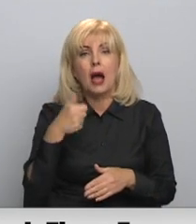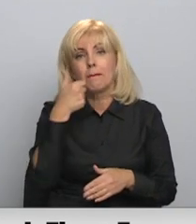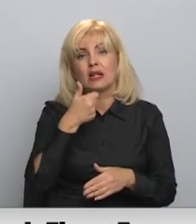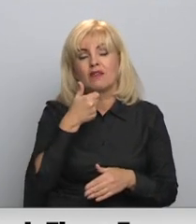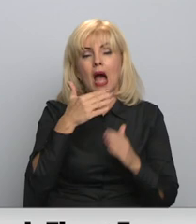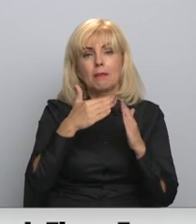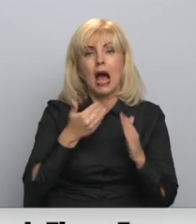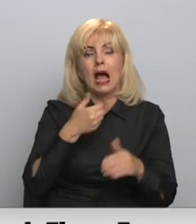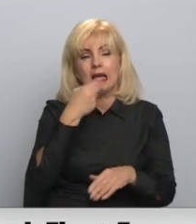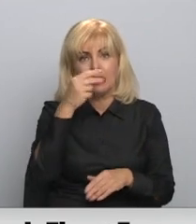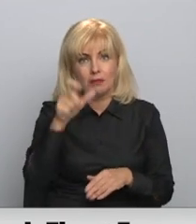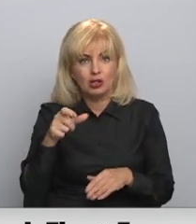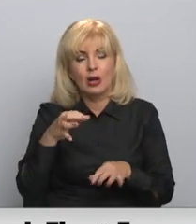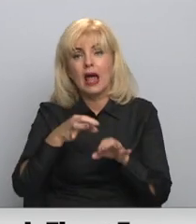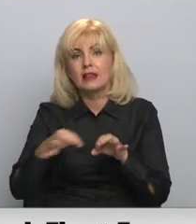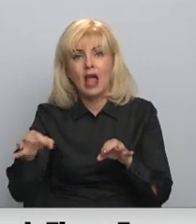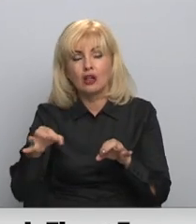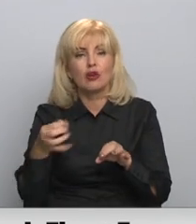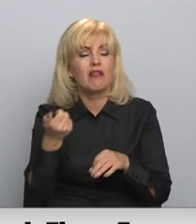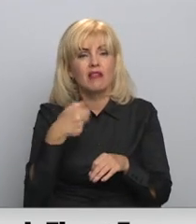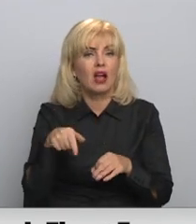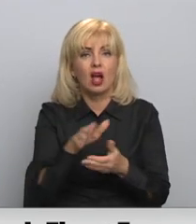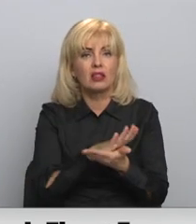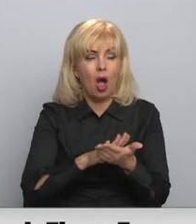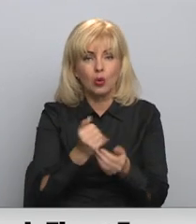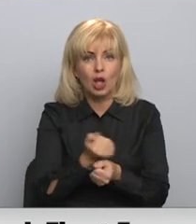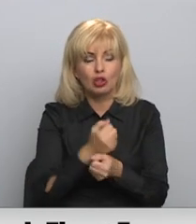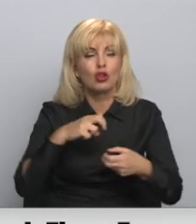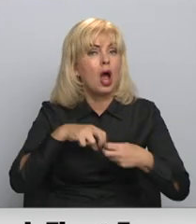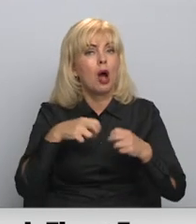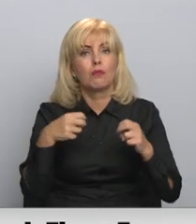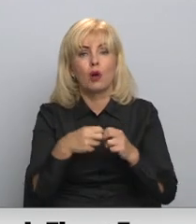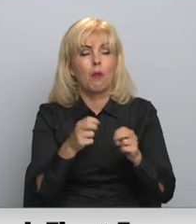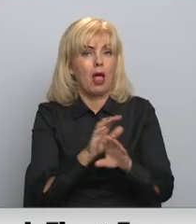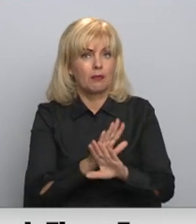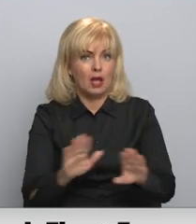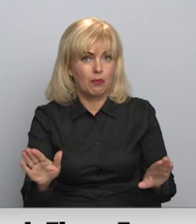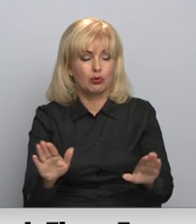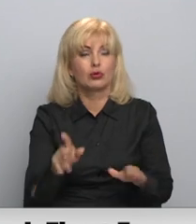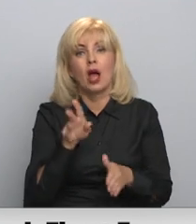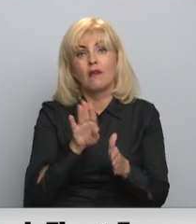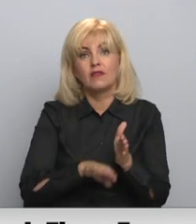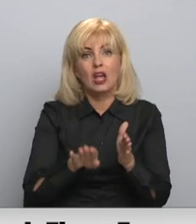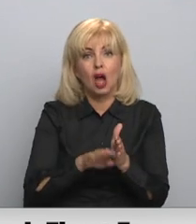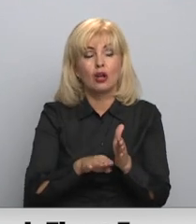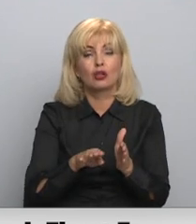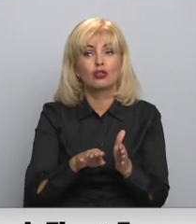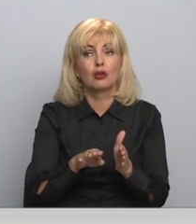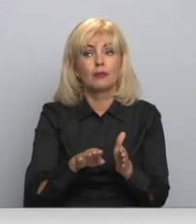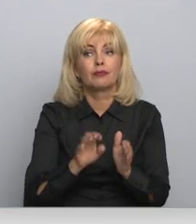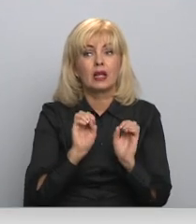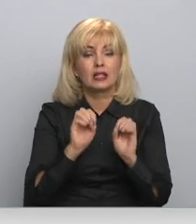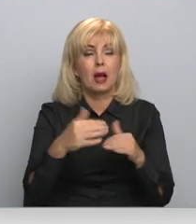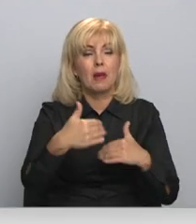ka ar dedzināšanu tā īsti nekad neesot aizrāvušies, tāpēc problēmas tas neradīšot. Vienkārši sapūdē, tā kā tajā